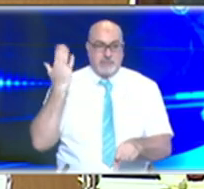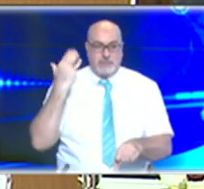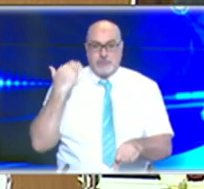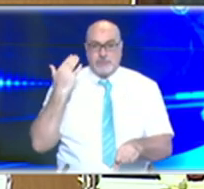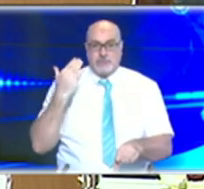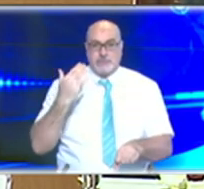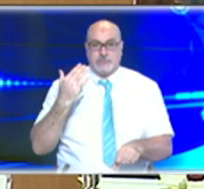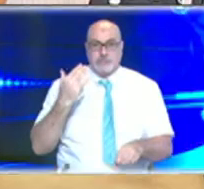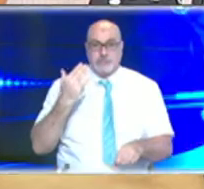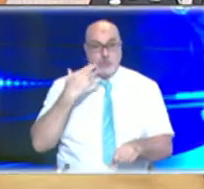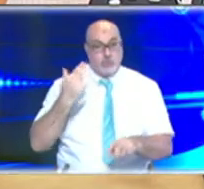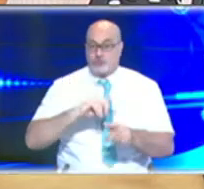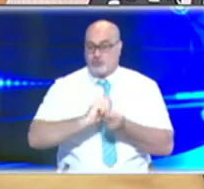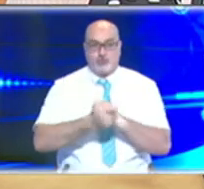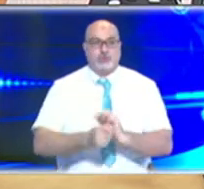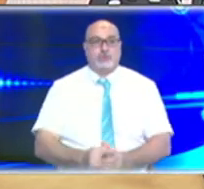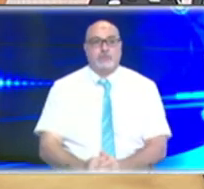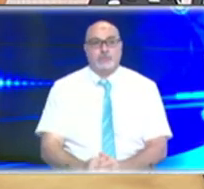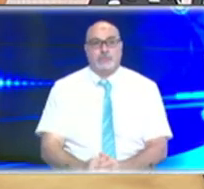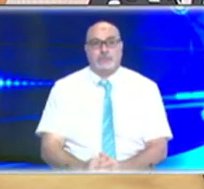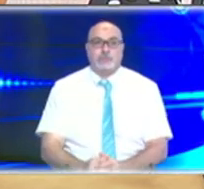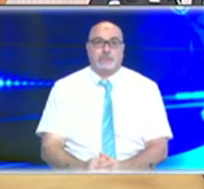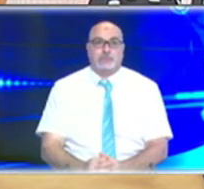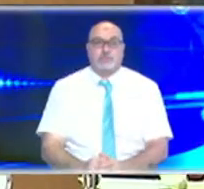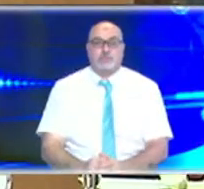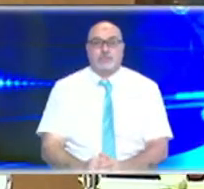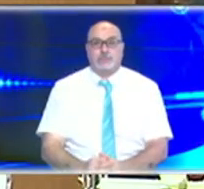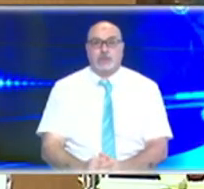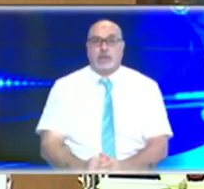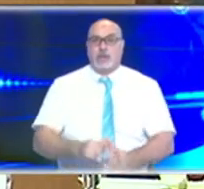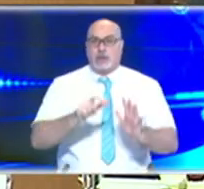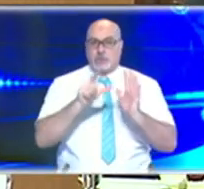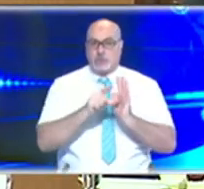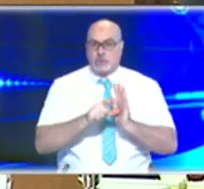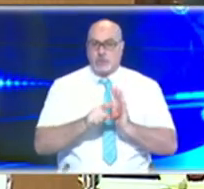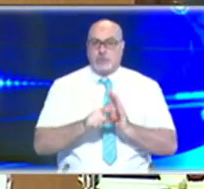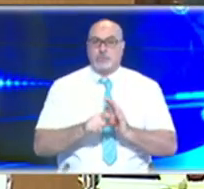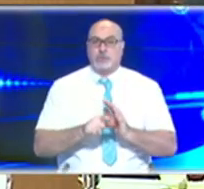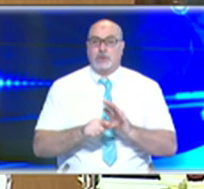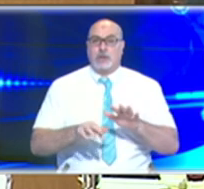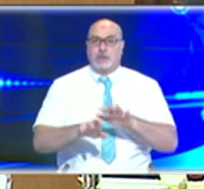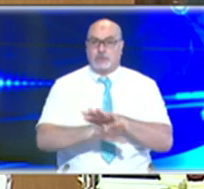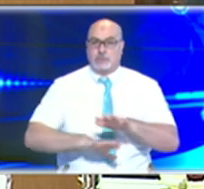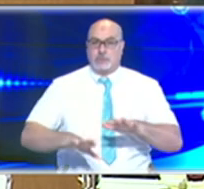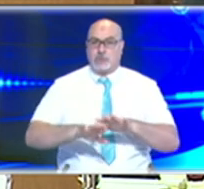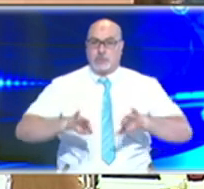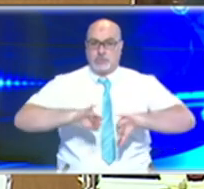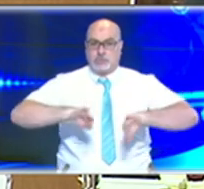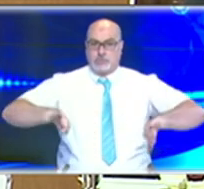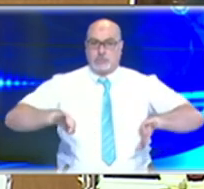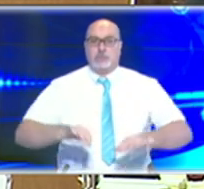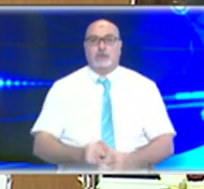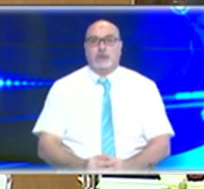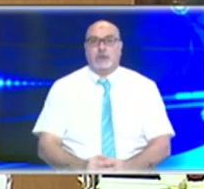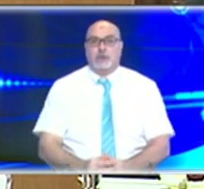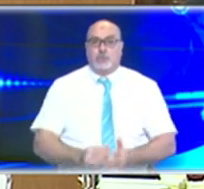عرفتها في ماض قريب. دستور يؤسس لفصل حقيقي